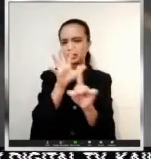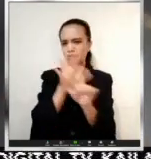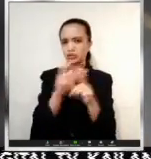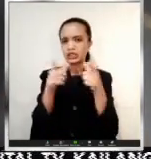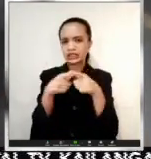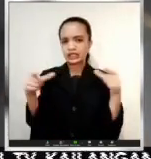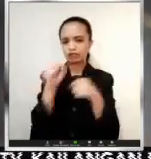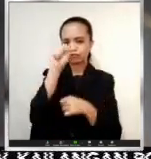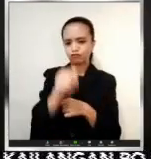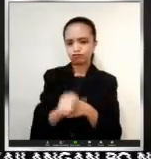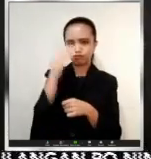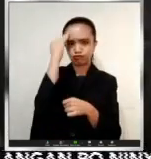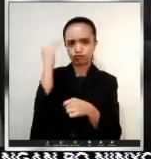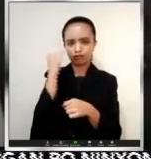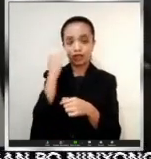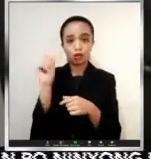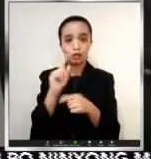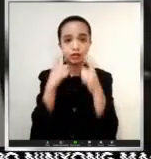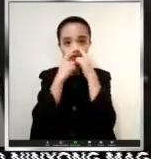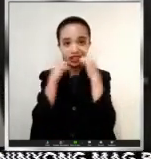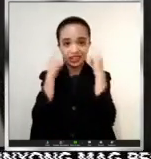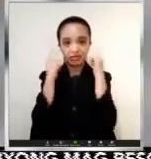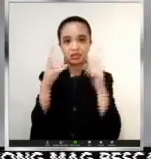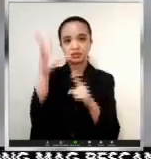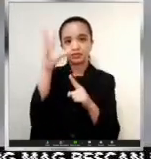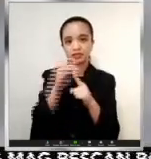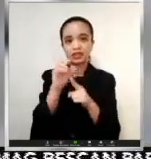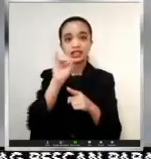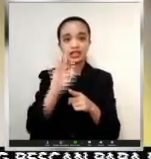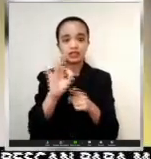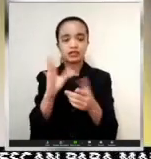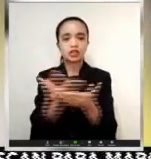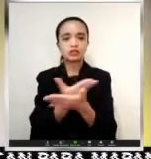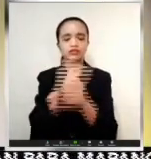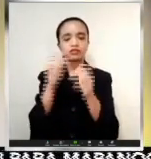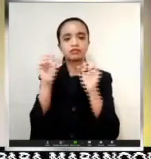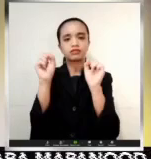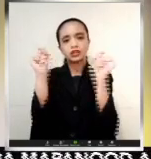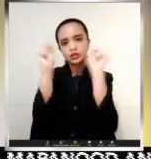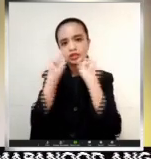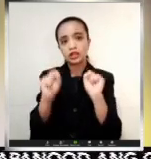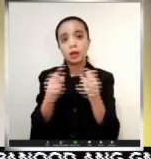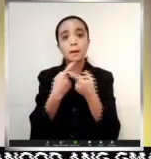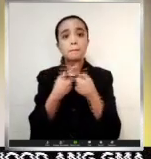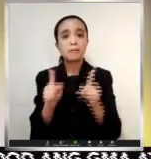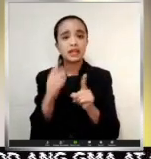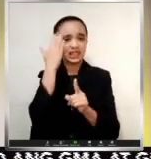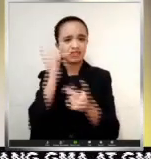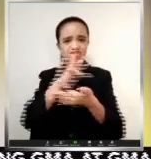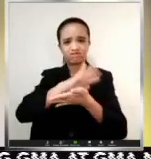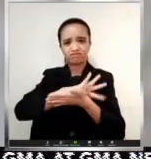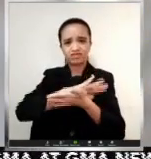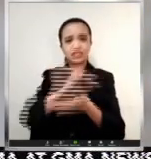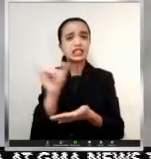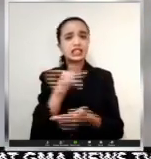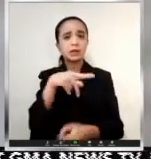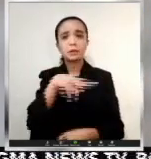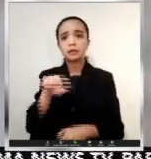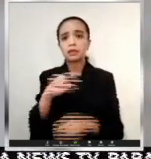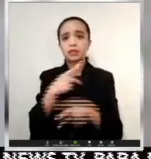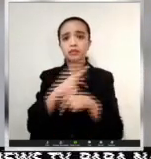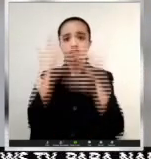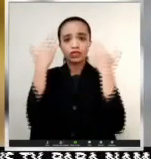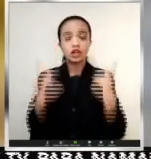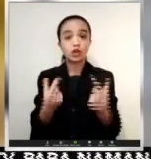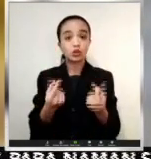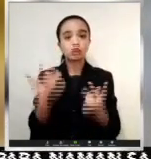may face mask culture sa tuwing flu season. Pero dahil sa COVID-19, pati ibang PPE, ginawang stylish na